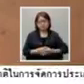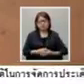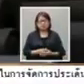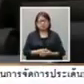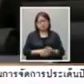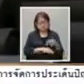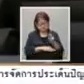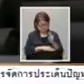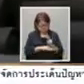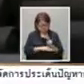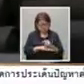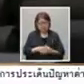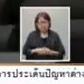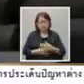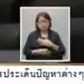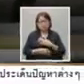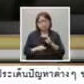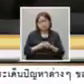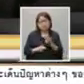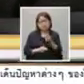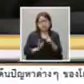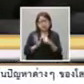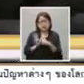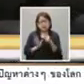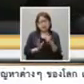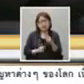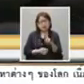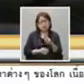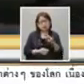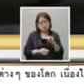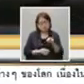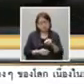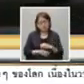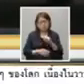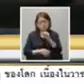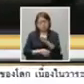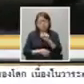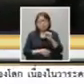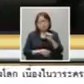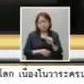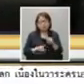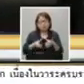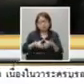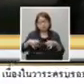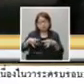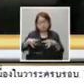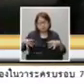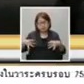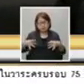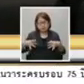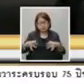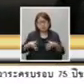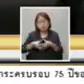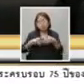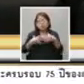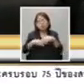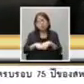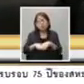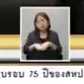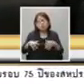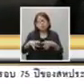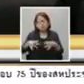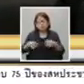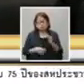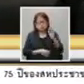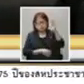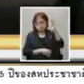ท่านประธานครับผมนายคารมพลพรกลางสมาชิกสภาผู้แทนราษฎรพรรคฝ่ายค้านพรรคร่วมฝ่ายค้านขออนุญาตประท้วงท่านประธ